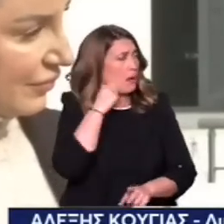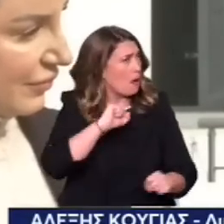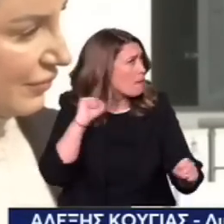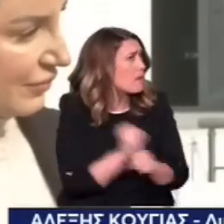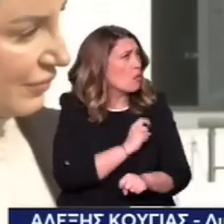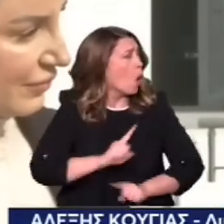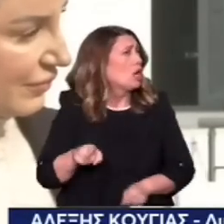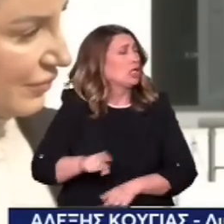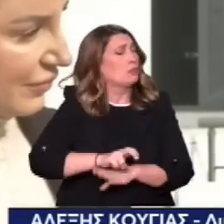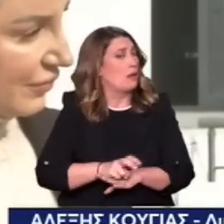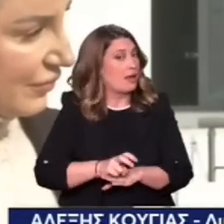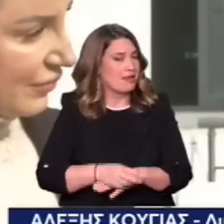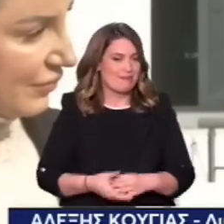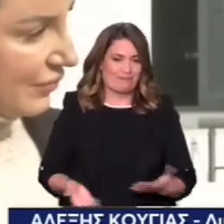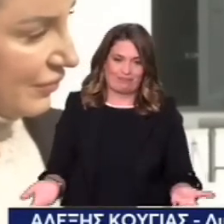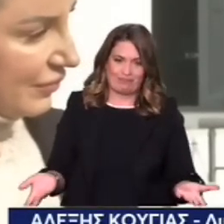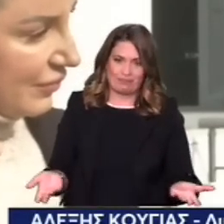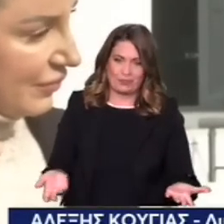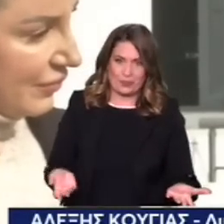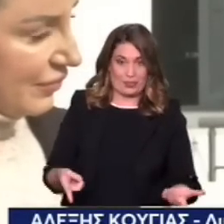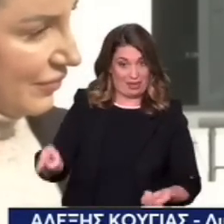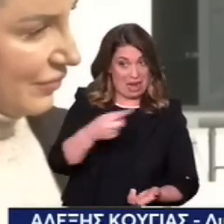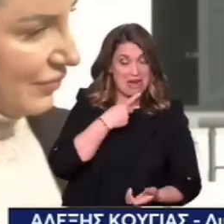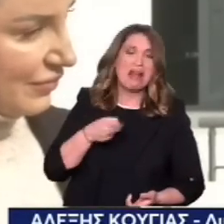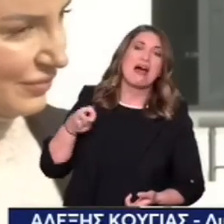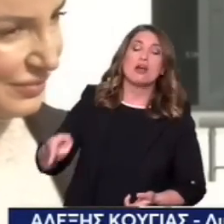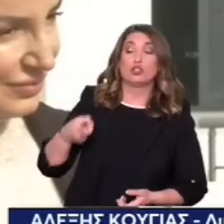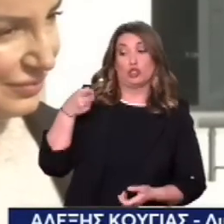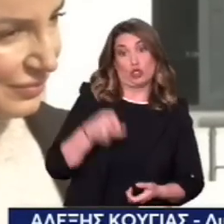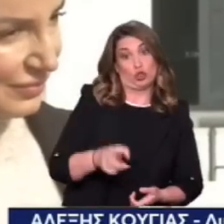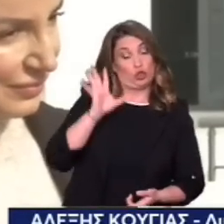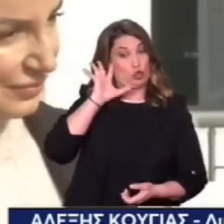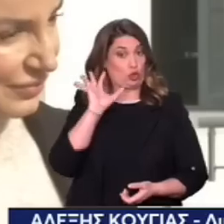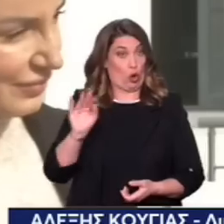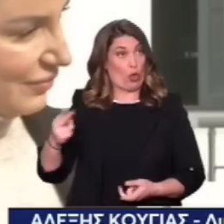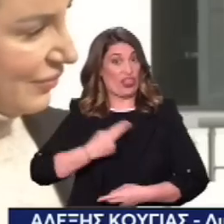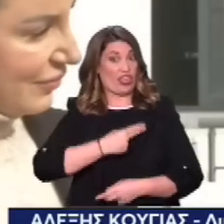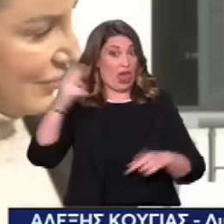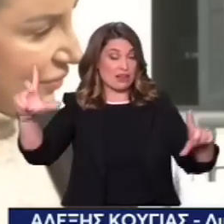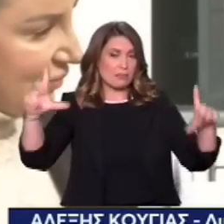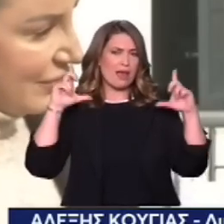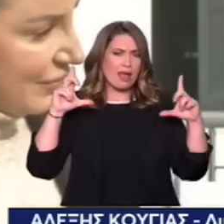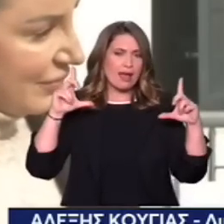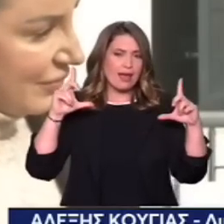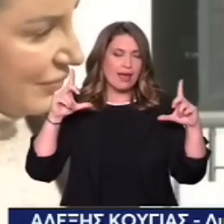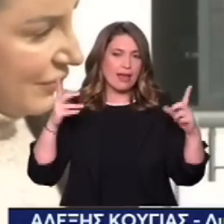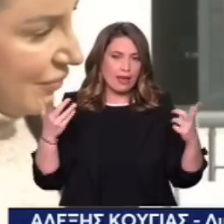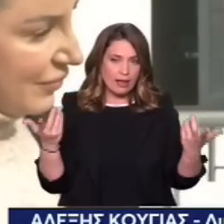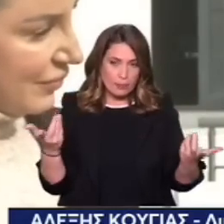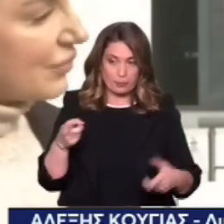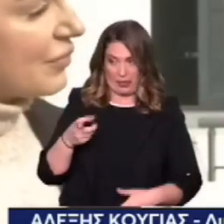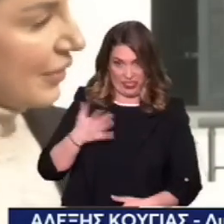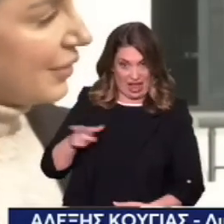κατηγορουμένη σκότωνε τα παιδιά της για να γίνει διάσημη. Όμως, για να γίνει διάσημη, θα έπρεπε να αποκαλυφθεί ότι σκότωνε τα παιδιά